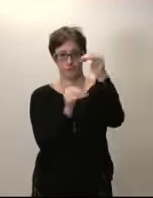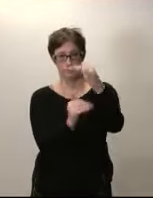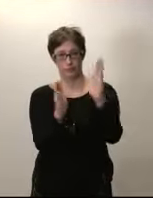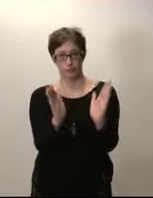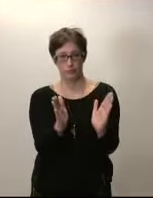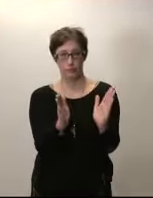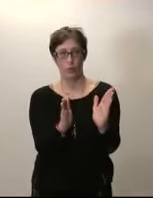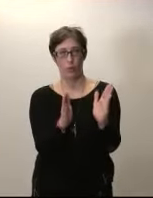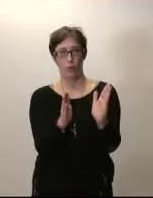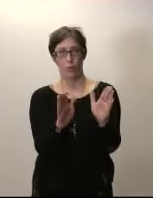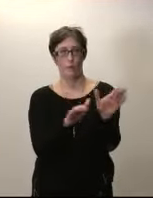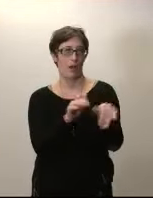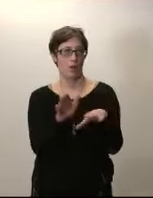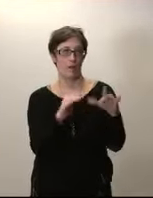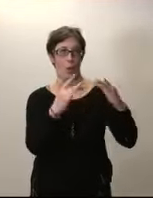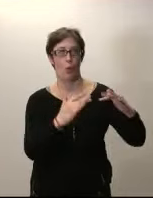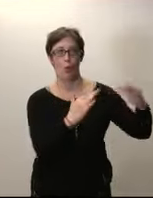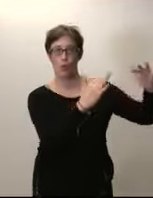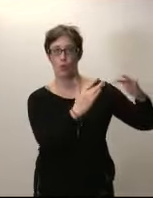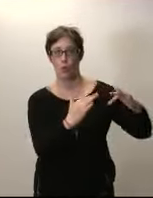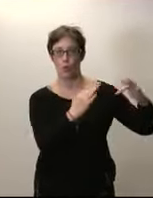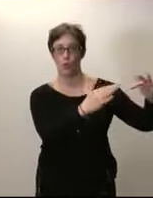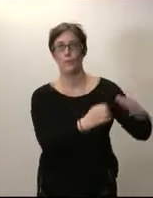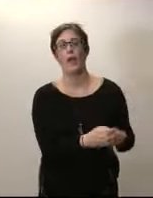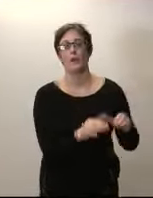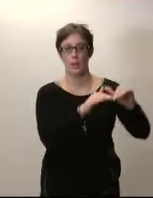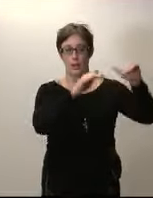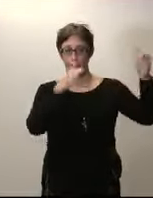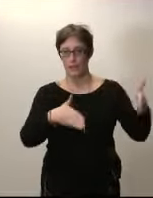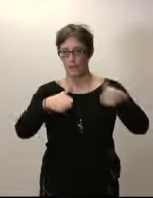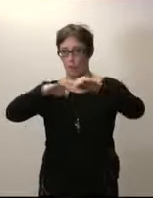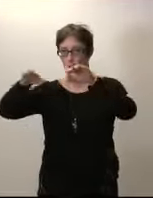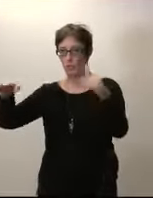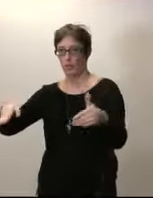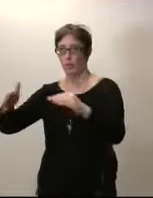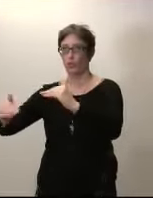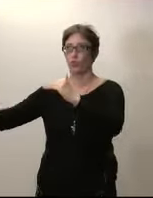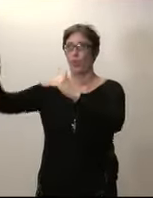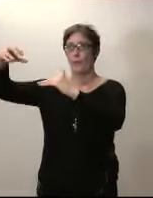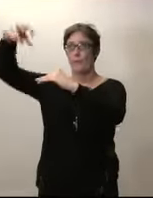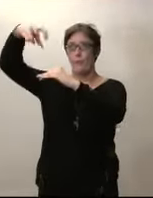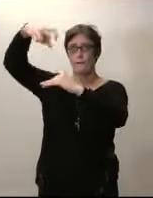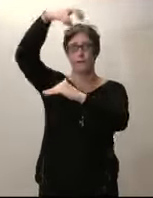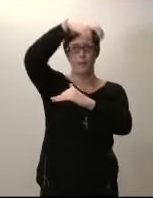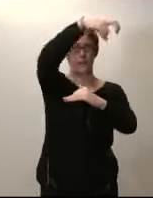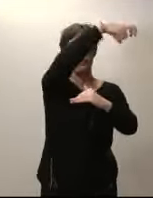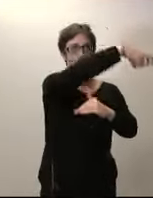par ondes radio sur les toits de quelques bâtiments communaux, parce que ce n'est pas une grosse affaire en l'occurrence.